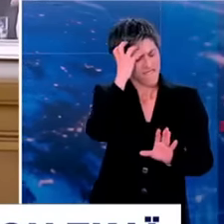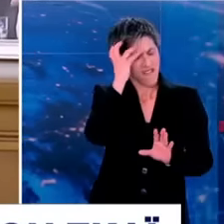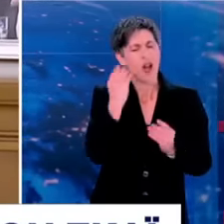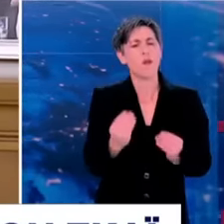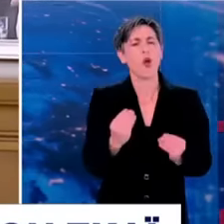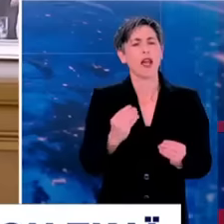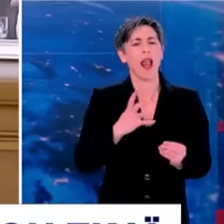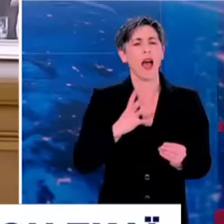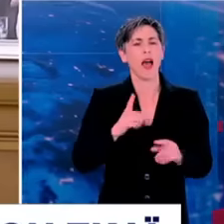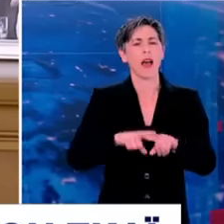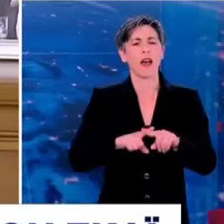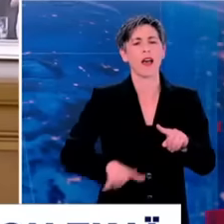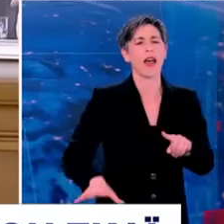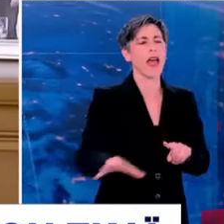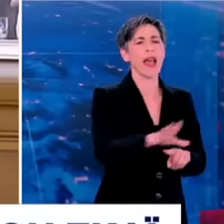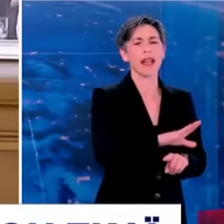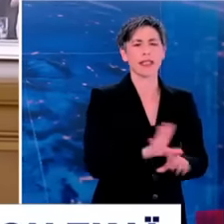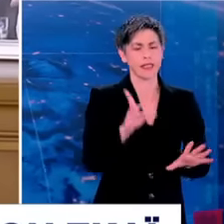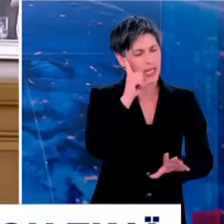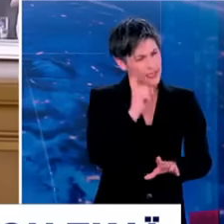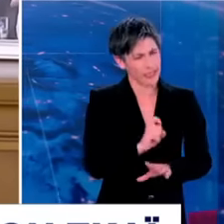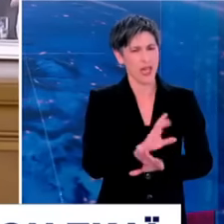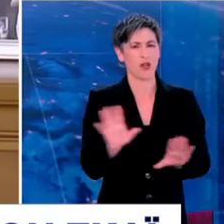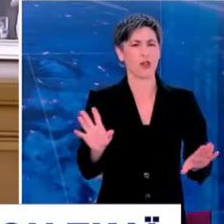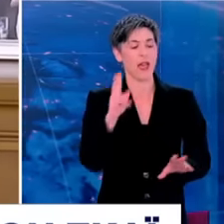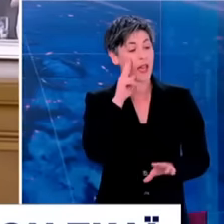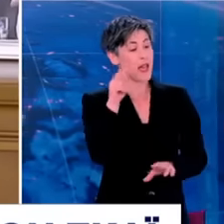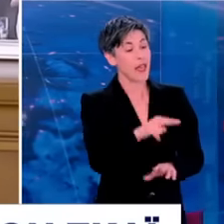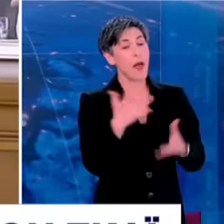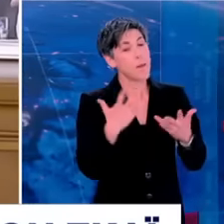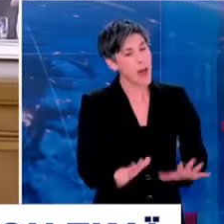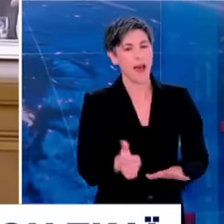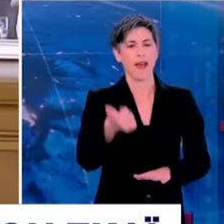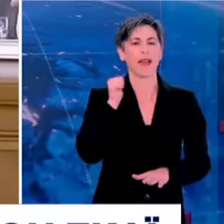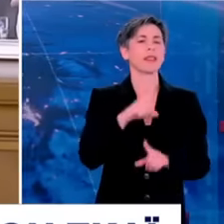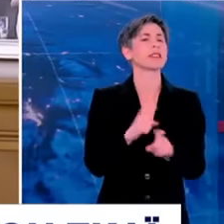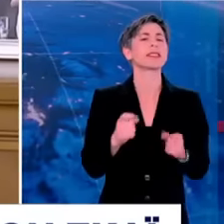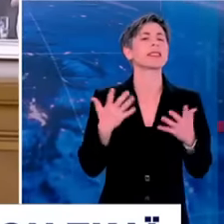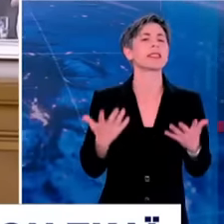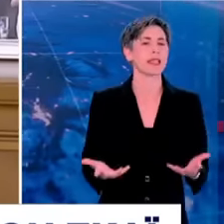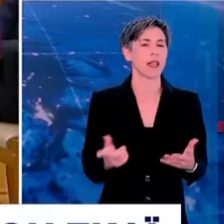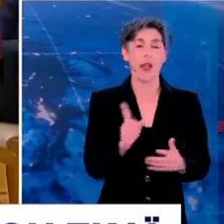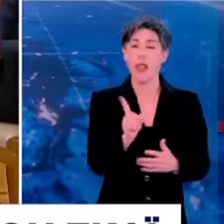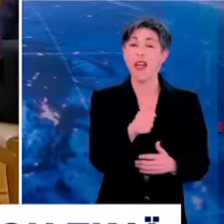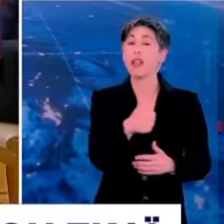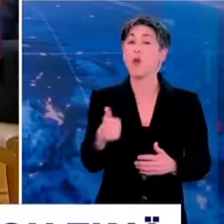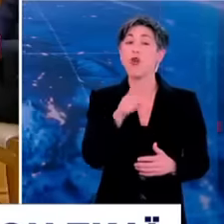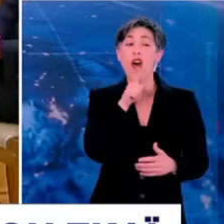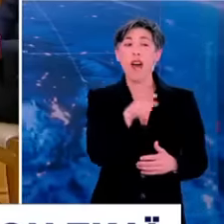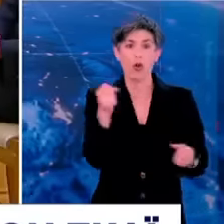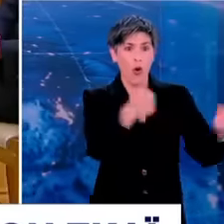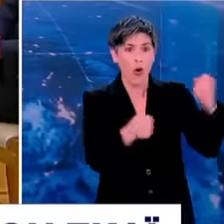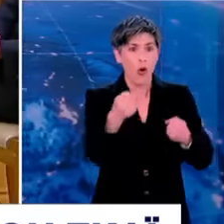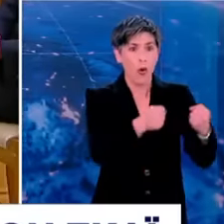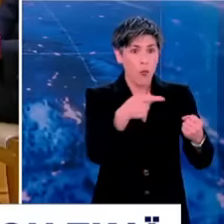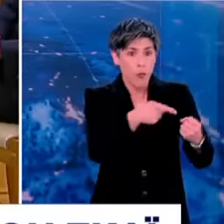πάση περιπτώσει, όποιος είδε ακριβώς τι έγινε χθες στη Βουλή, και δεν αναφέρομαι μόνο στις μπουνιές, αλλά και στις ύβρες,